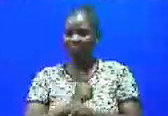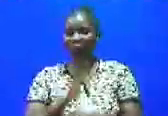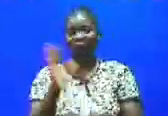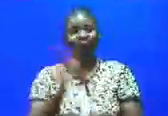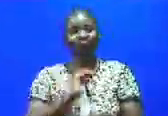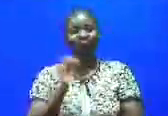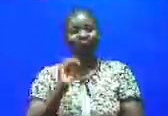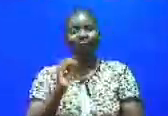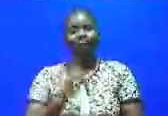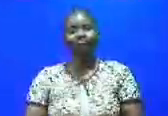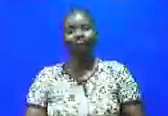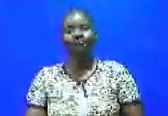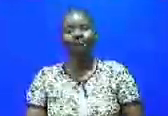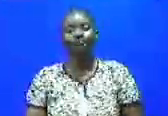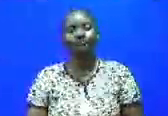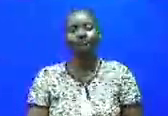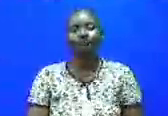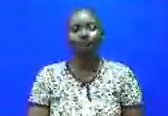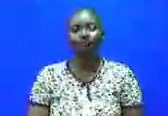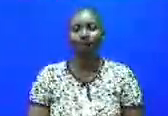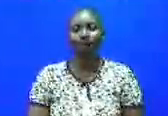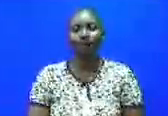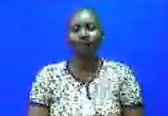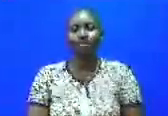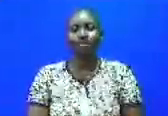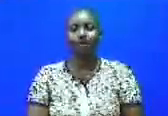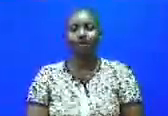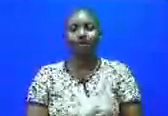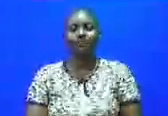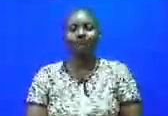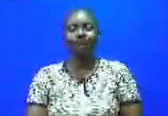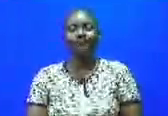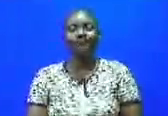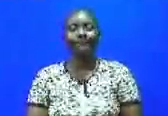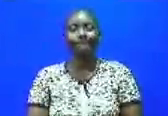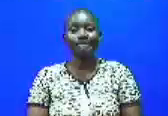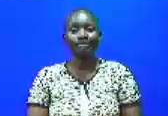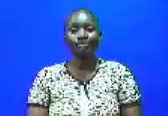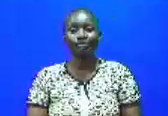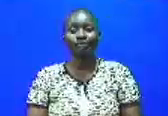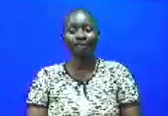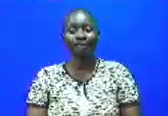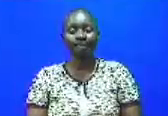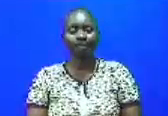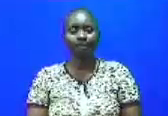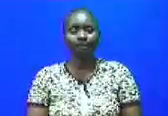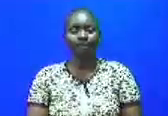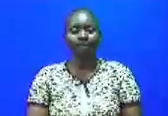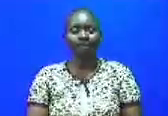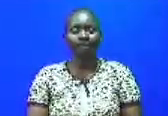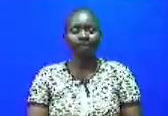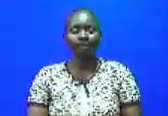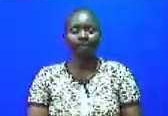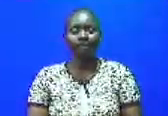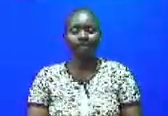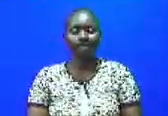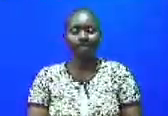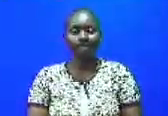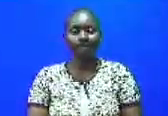Giko lipotiri yange tasene kia unambeye Mokia Ndizi TV kuruwa se kenyorogia itivo. Iki utuke meye wodi ya nyakoe hibu unge ya kitutu chachi south.